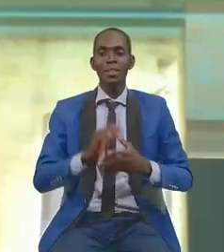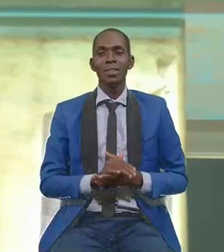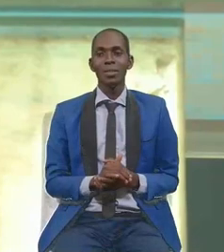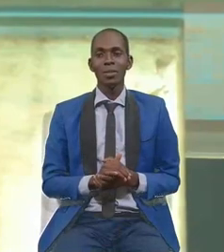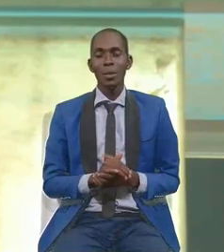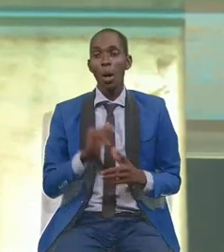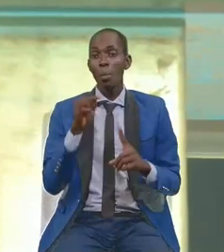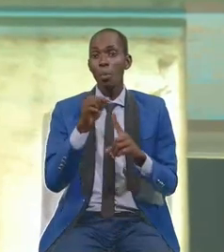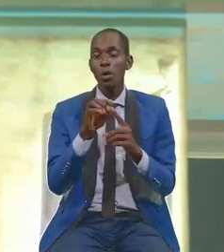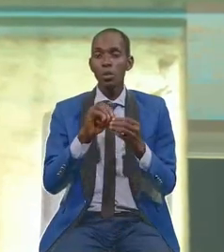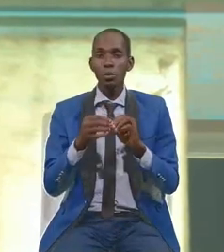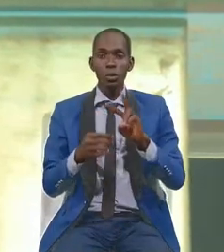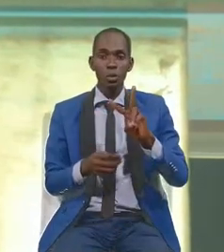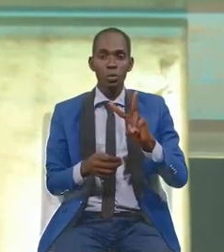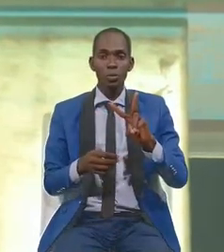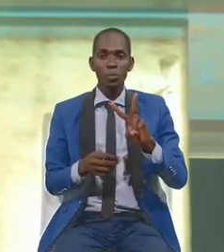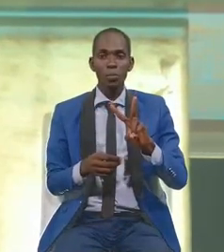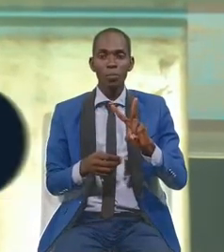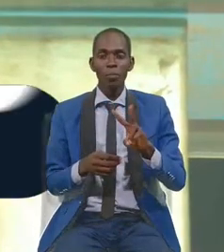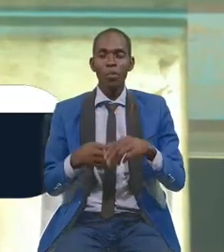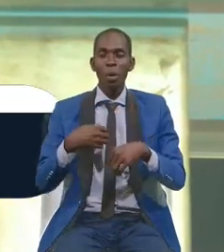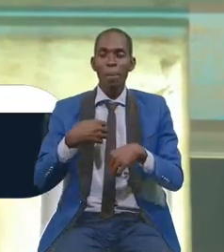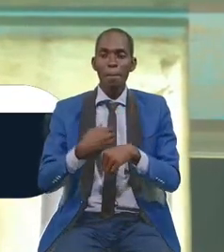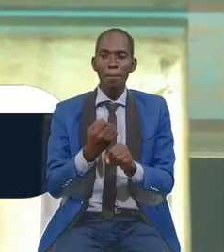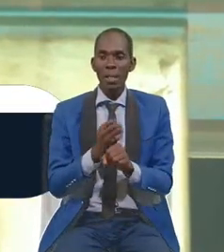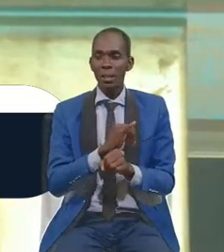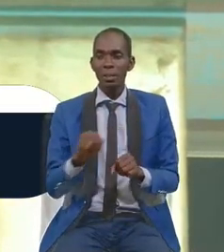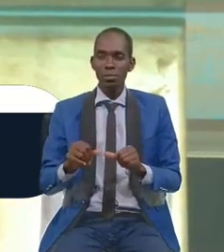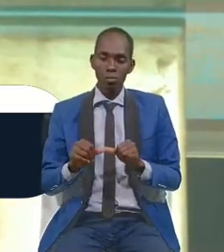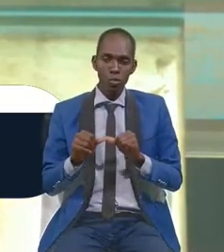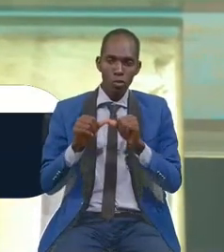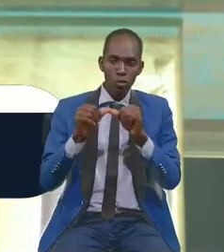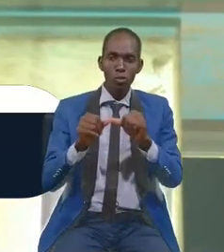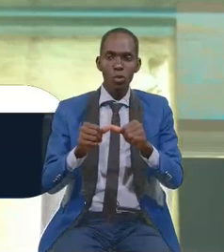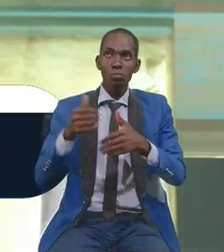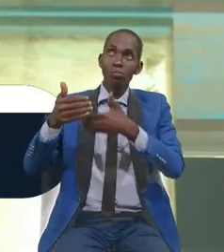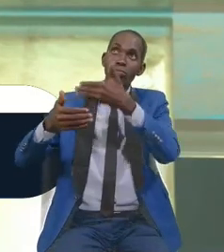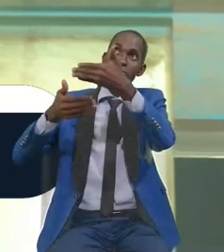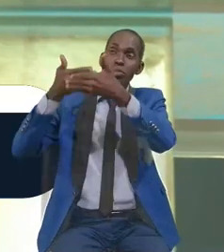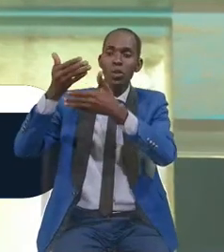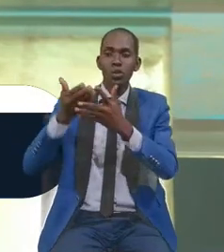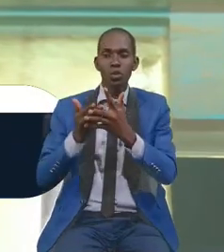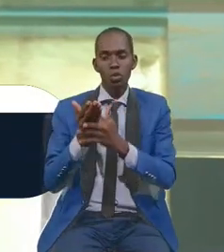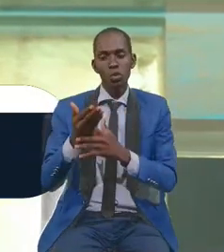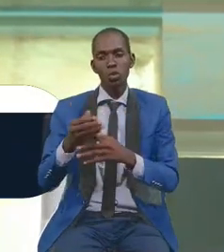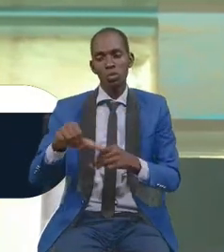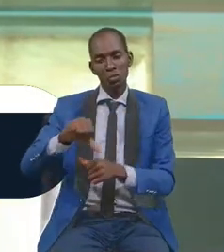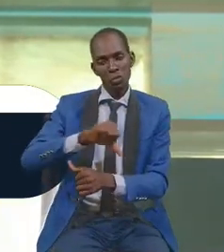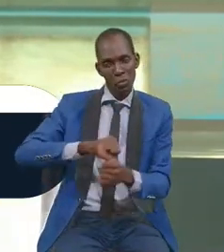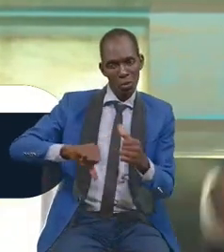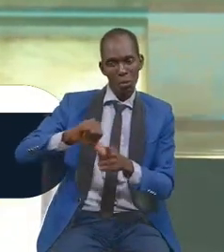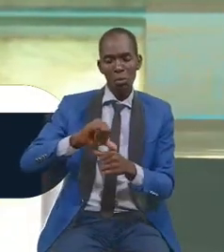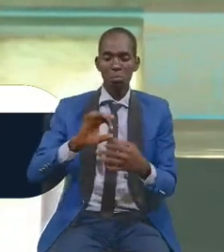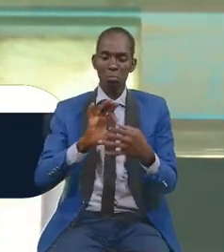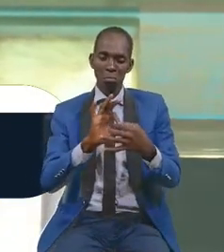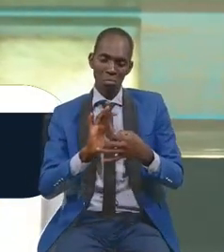Deuxième point, faire un progrès constant à travers la communion. Faire un progrès constant à travers la